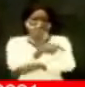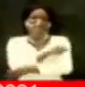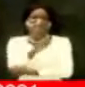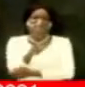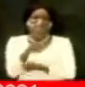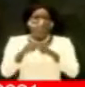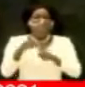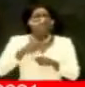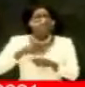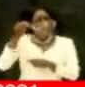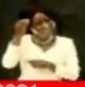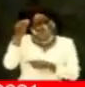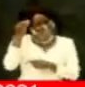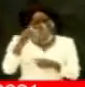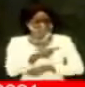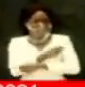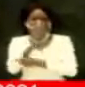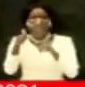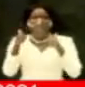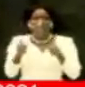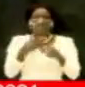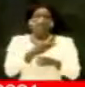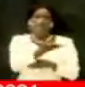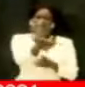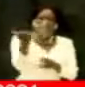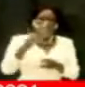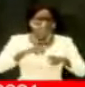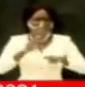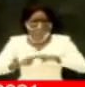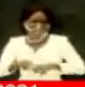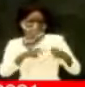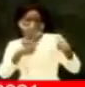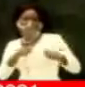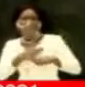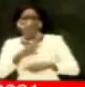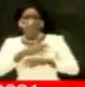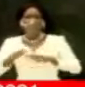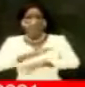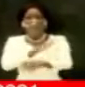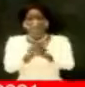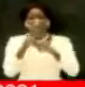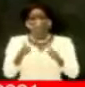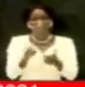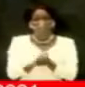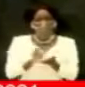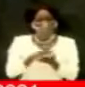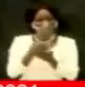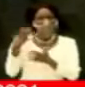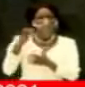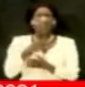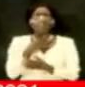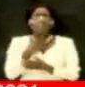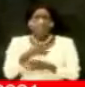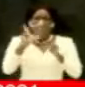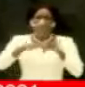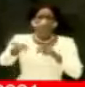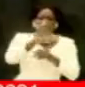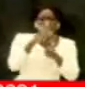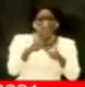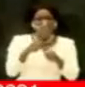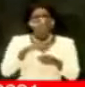kuti tonse tikhale athanzi boma ndithu ulifuna zabwino boma sitingayika nzika zake pachiso ayi sizingatheke zimenezo